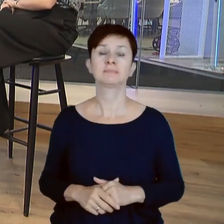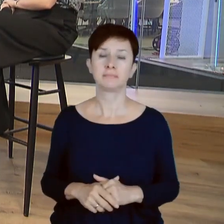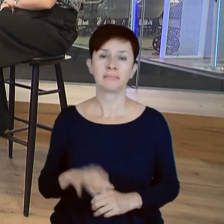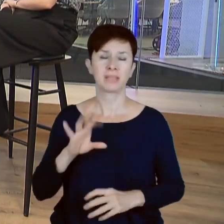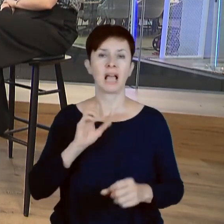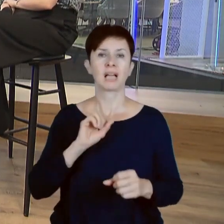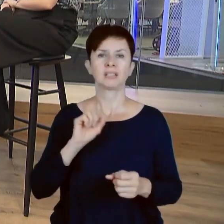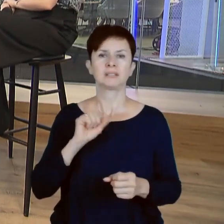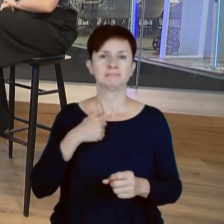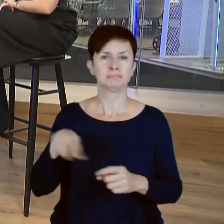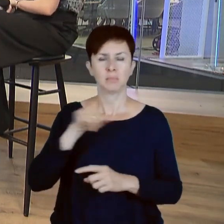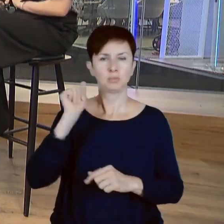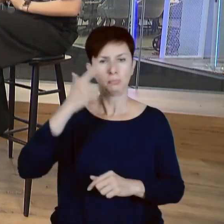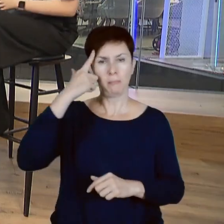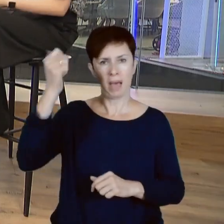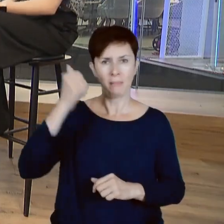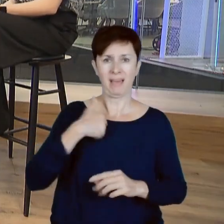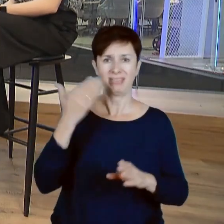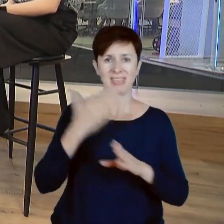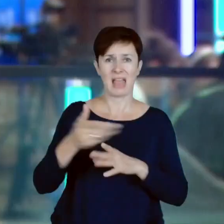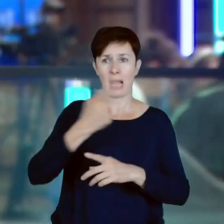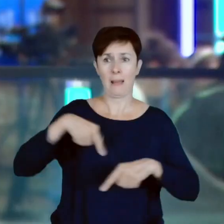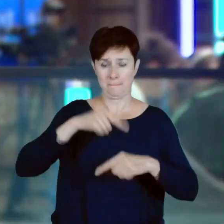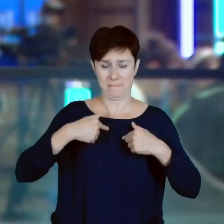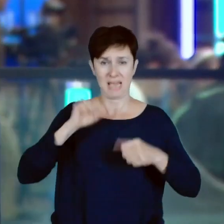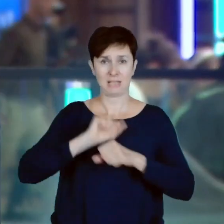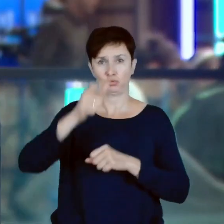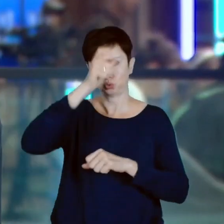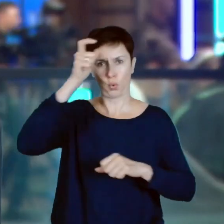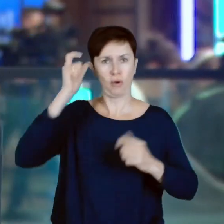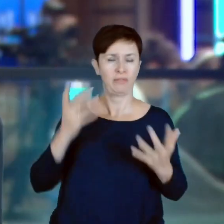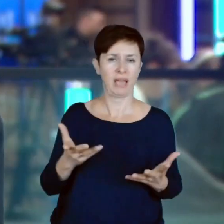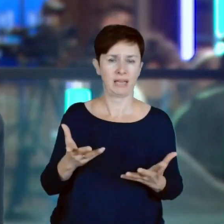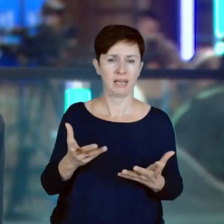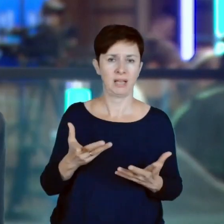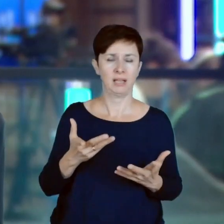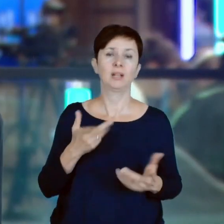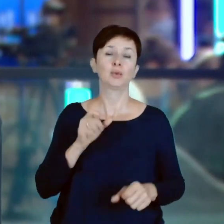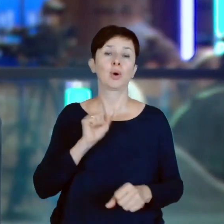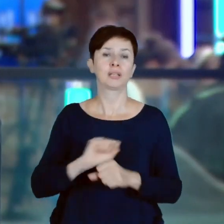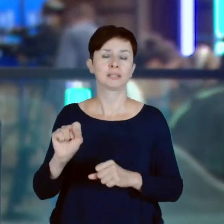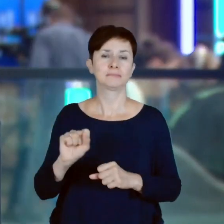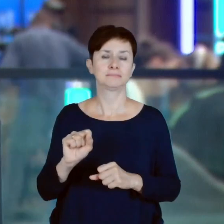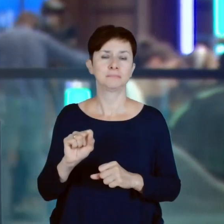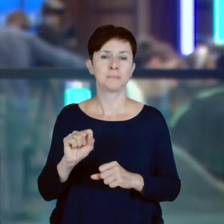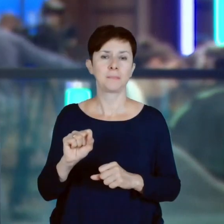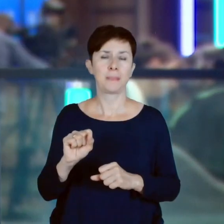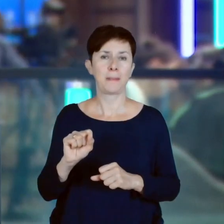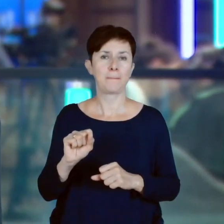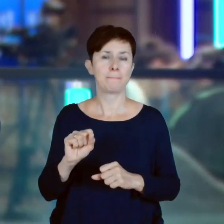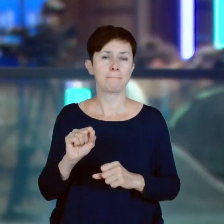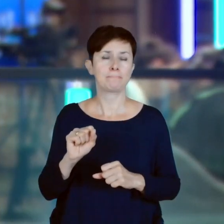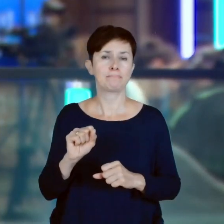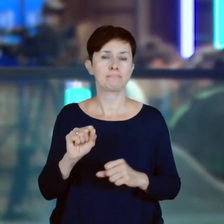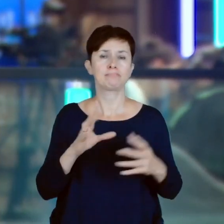dalej jesteśmy człowiekiem, prawda? I z tego mamy, więc są podstawy z holistycznego punktu widzenia. Pewne